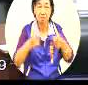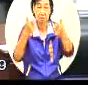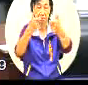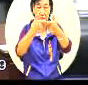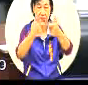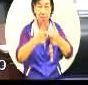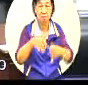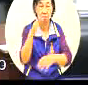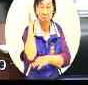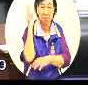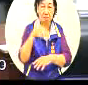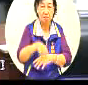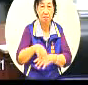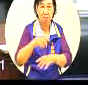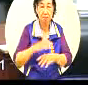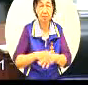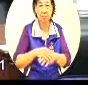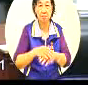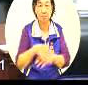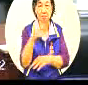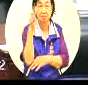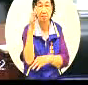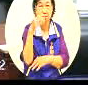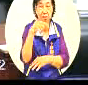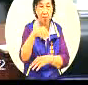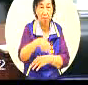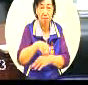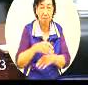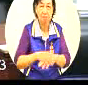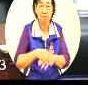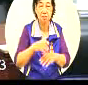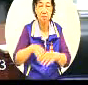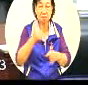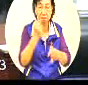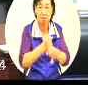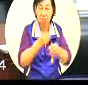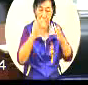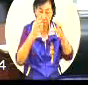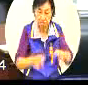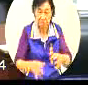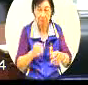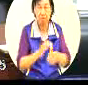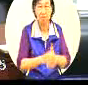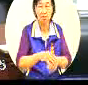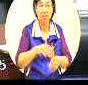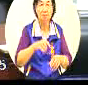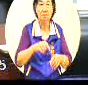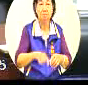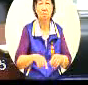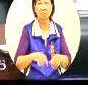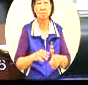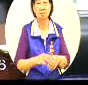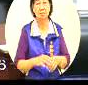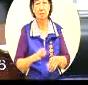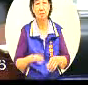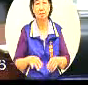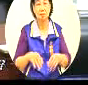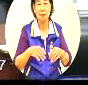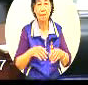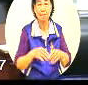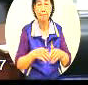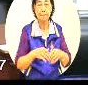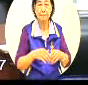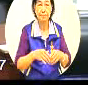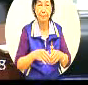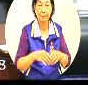了，我来征收。本席要求的这部分不要本末倒置，变成说我现在已经可以，不要一直要往市民的身